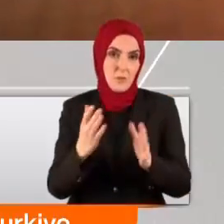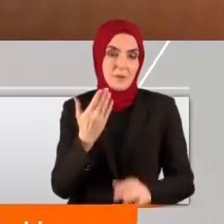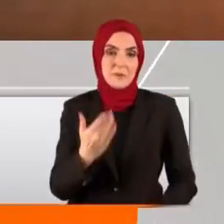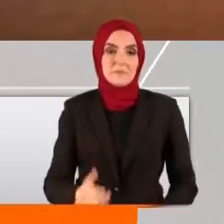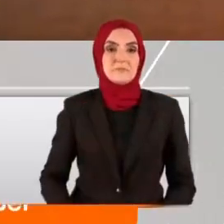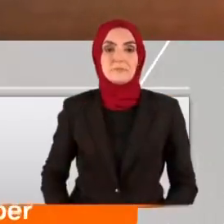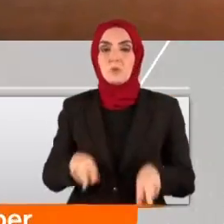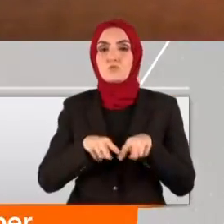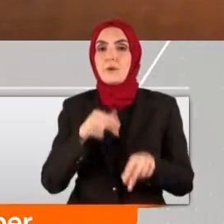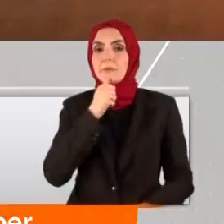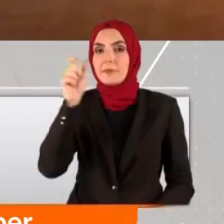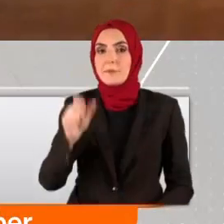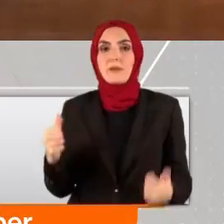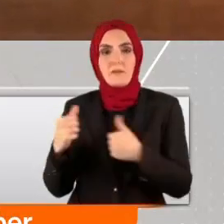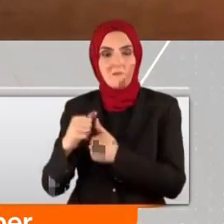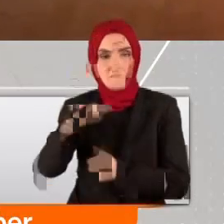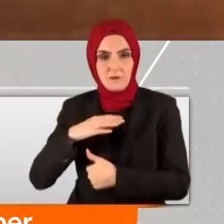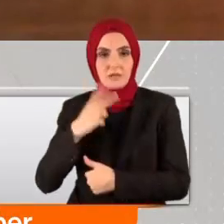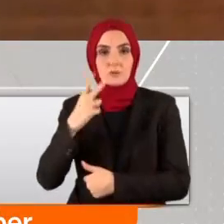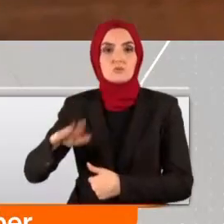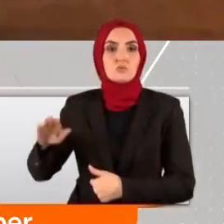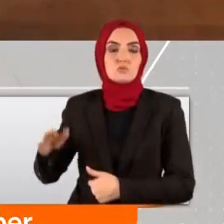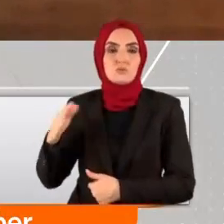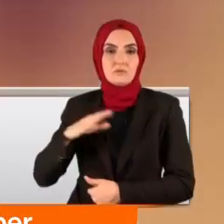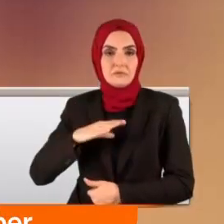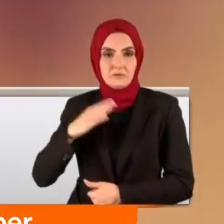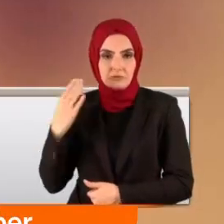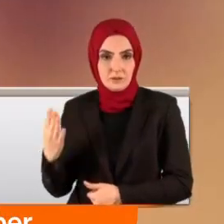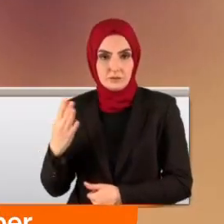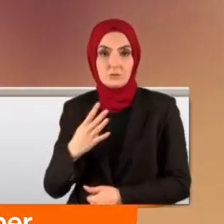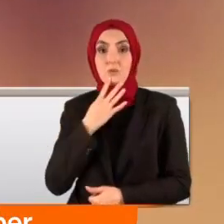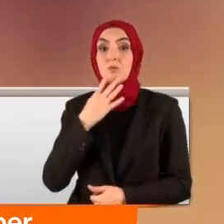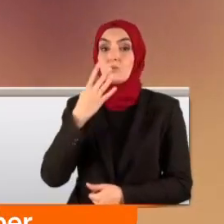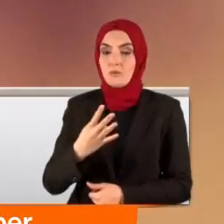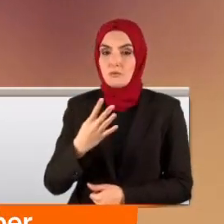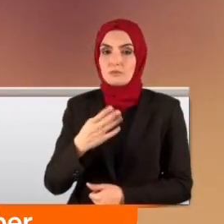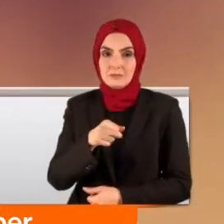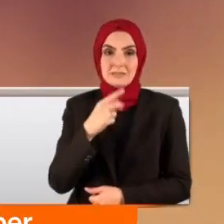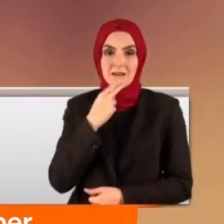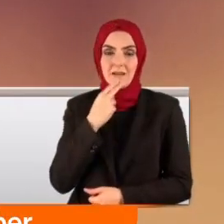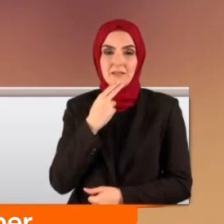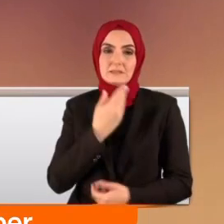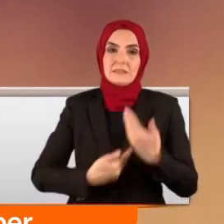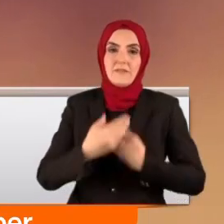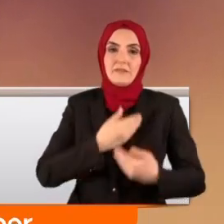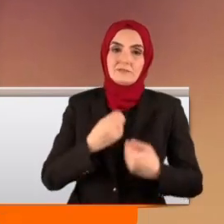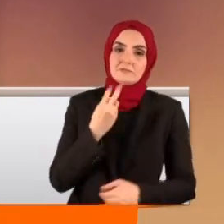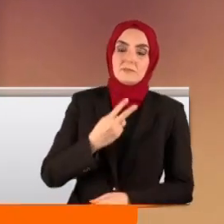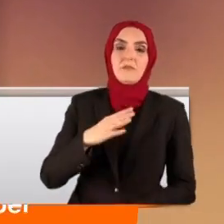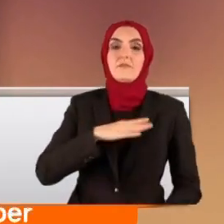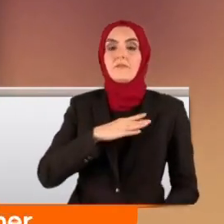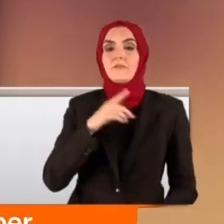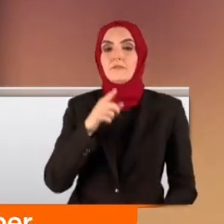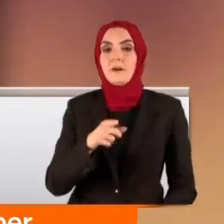Murat Avcı evli iki çocuk babasıydı. 4 yıldır da Dilek Kuşçu ile gönül ilişkisi vardı. Çift o gece dışarıda